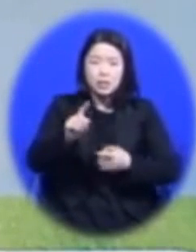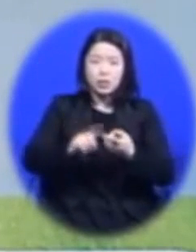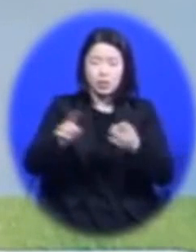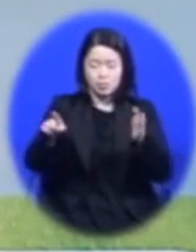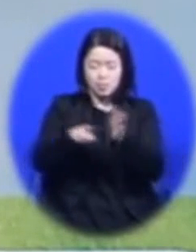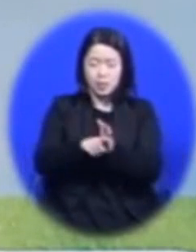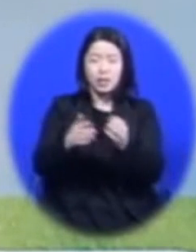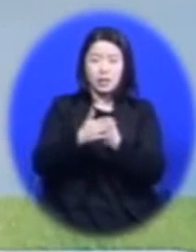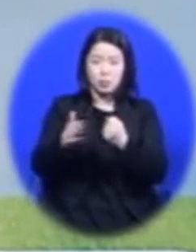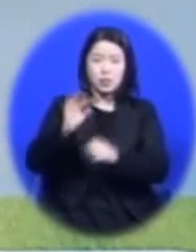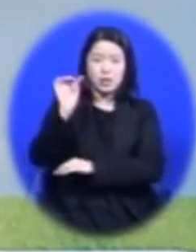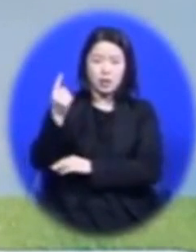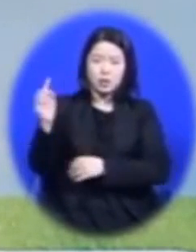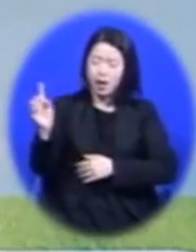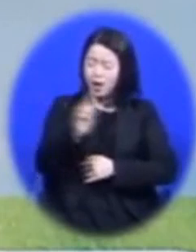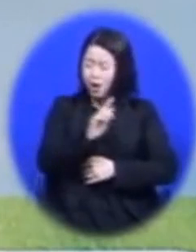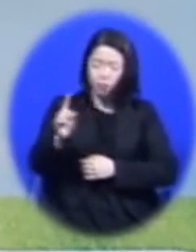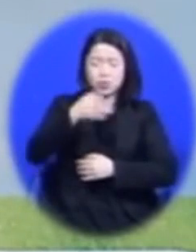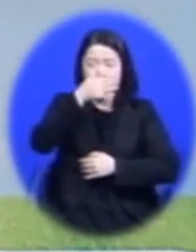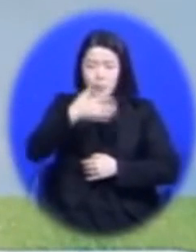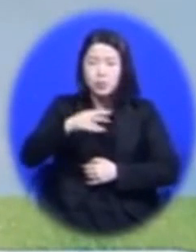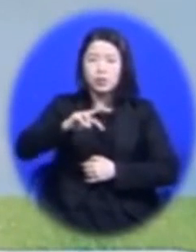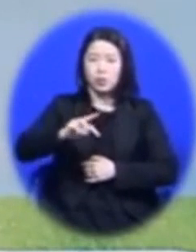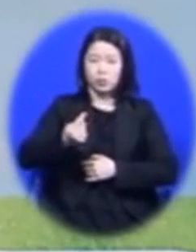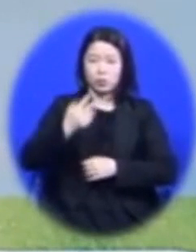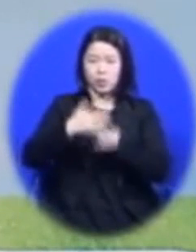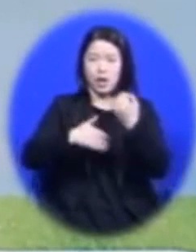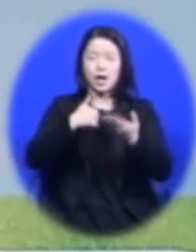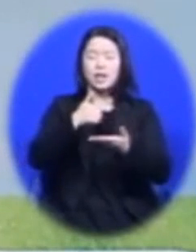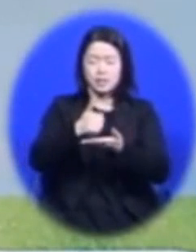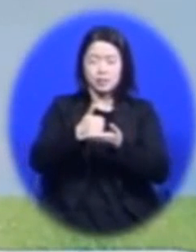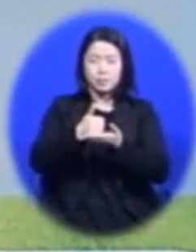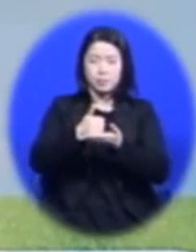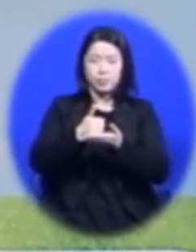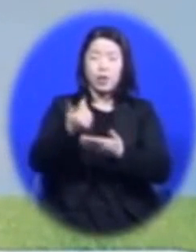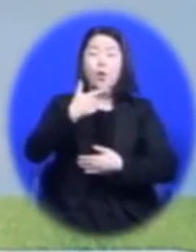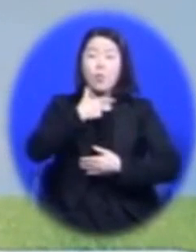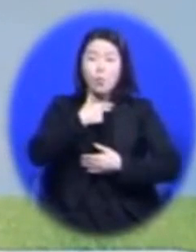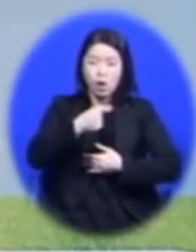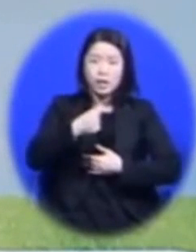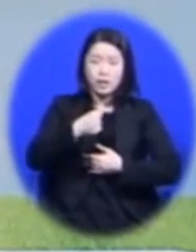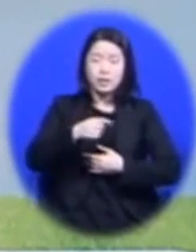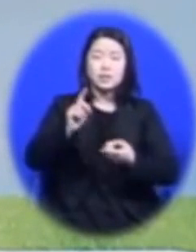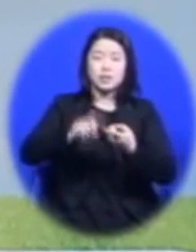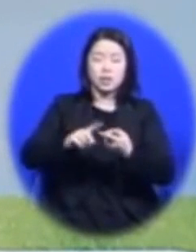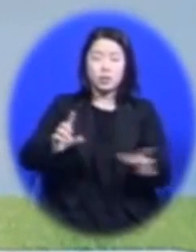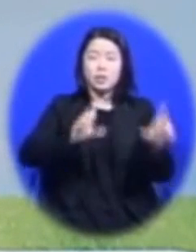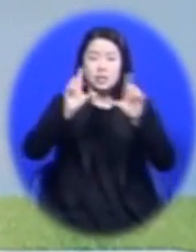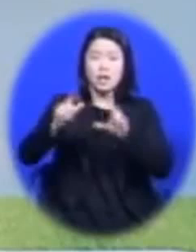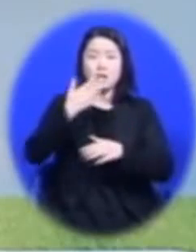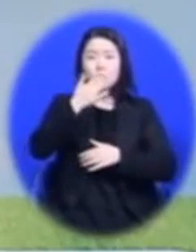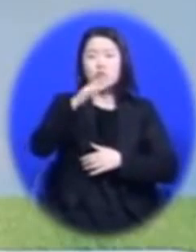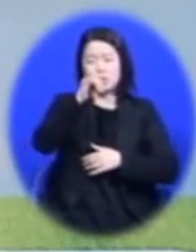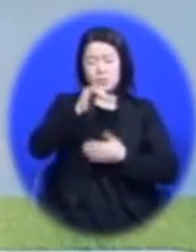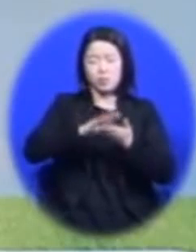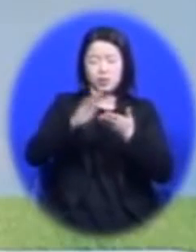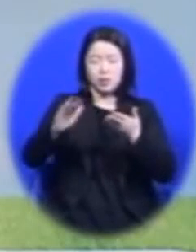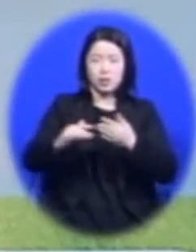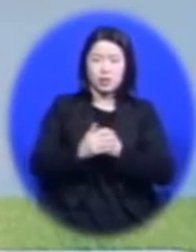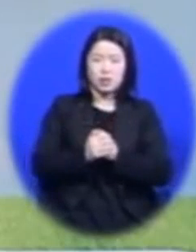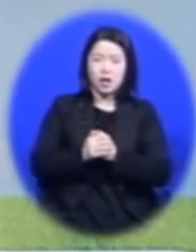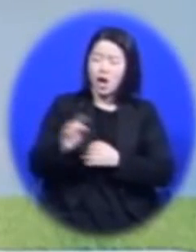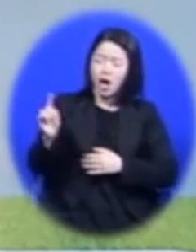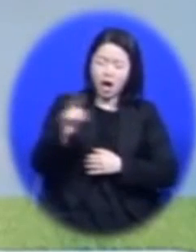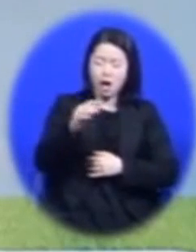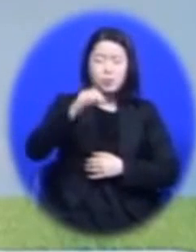때문에 다윗은 아무리 힘들어도 하나님 원하는 대로 사는 거예요.